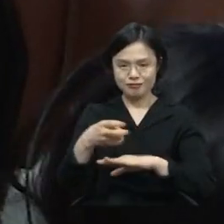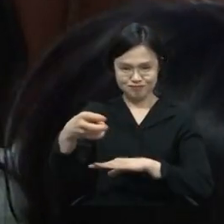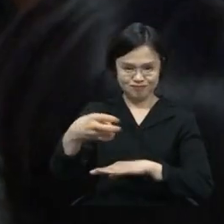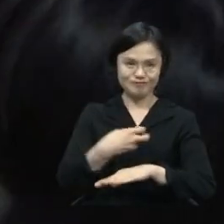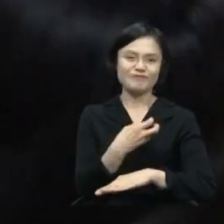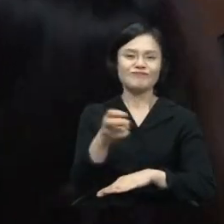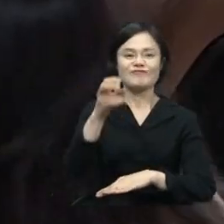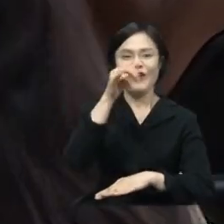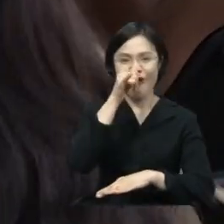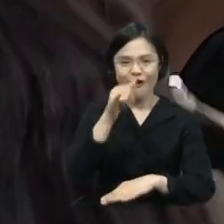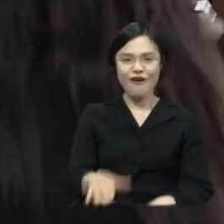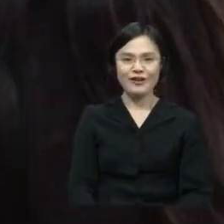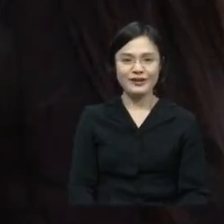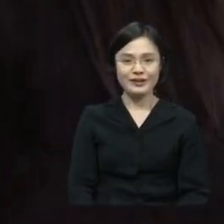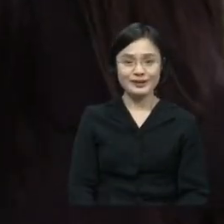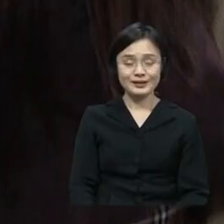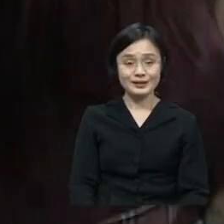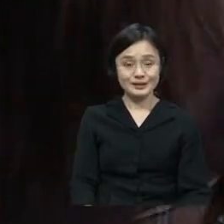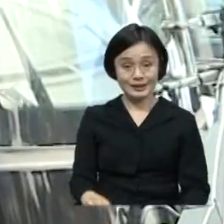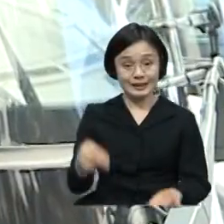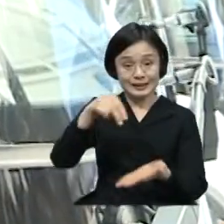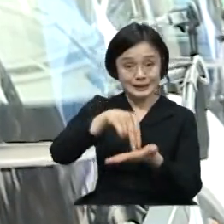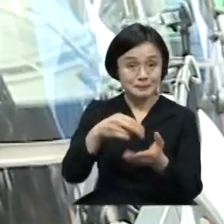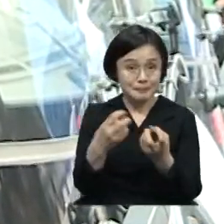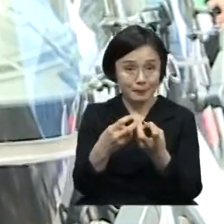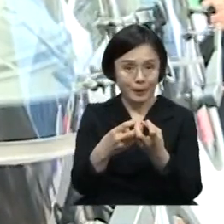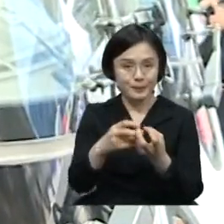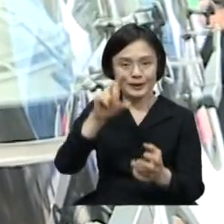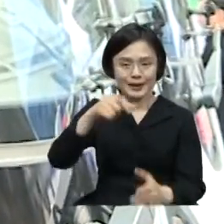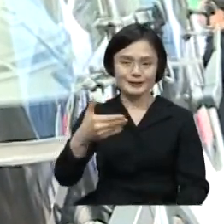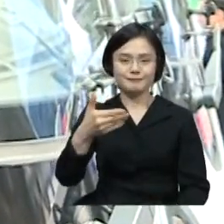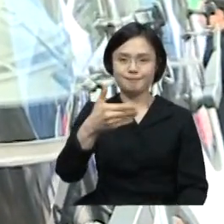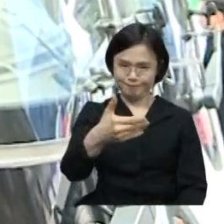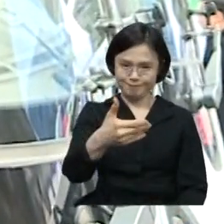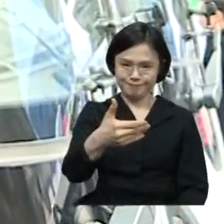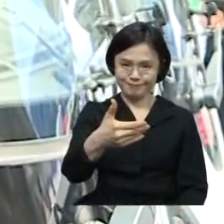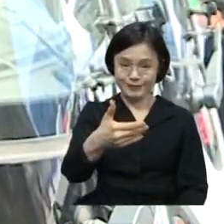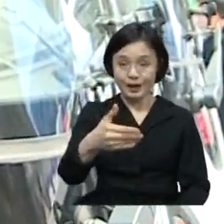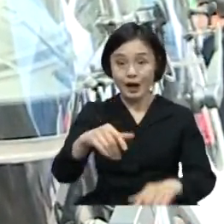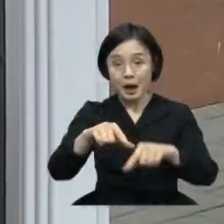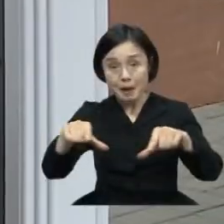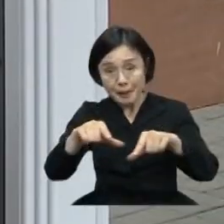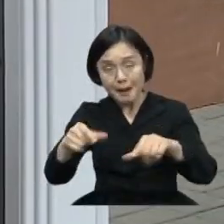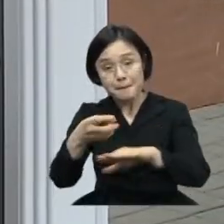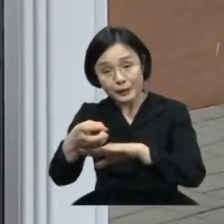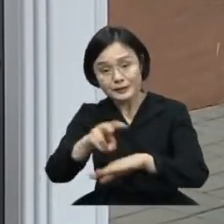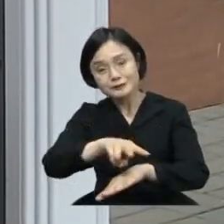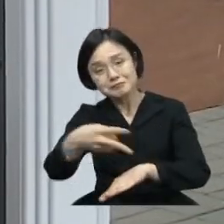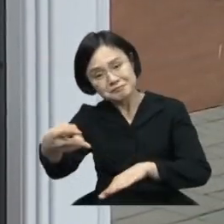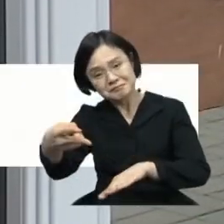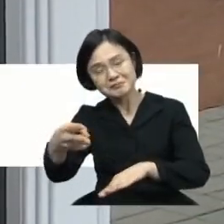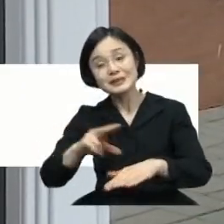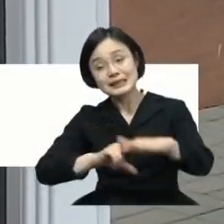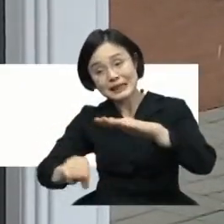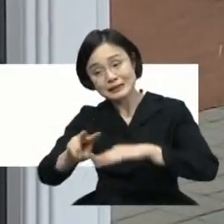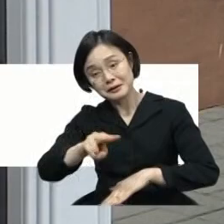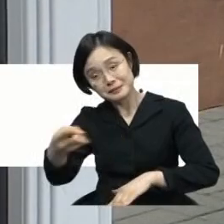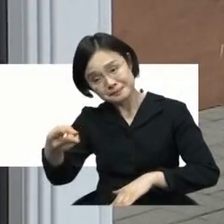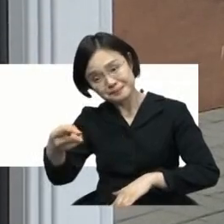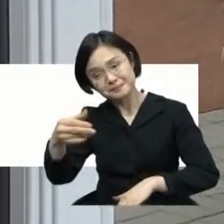찍고 승하차할 수 있고 연계 교통수단과 환승도 가능합니다. 일반